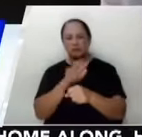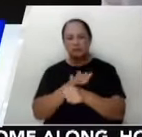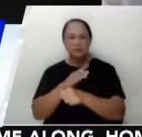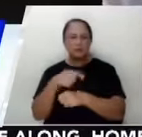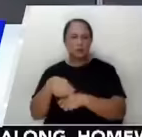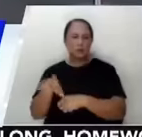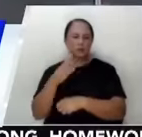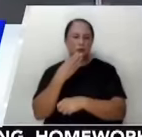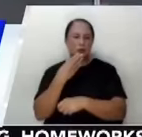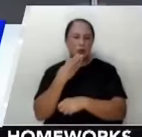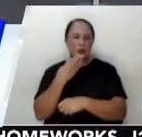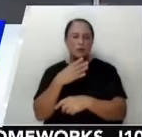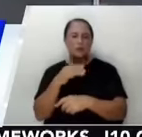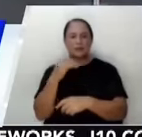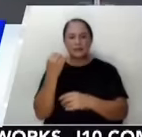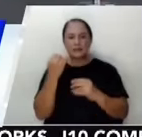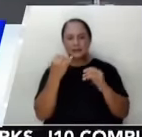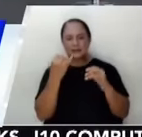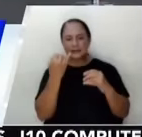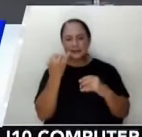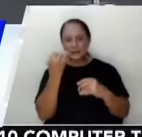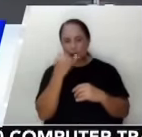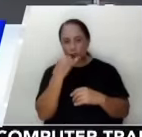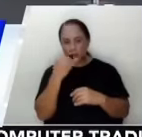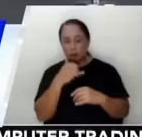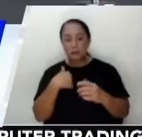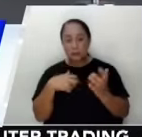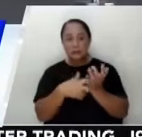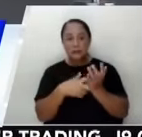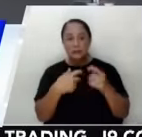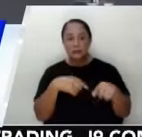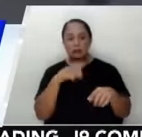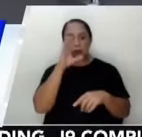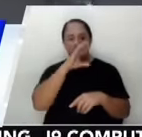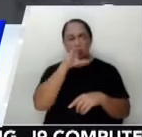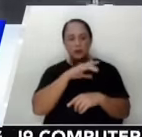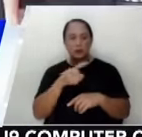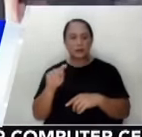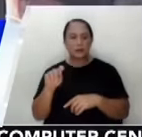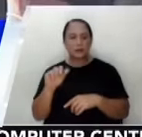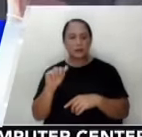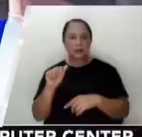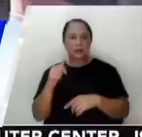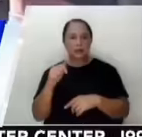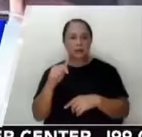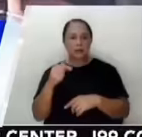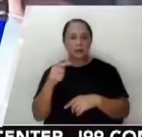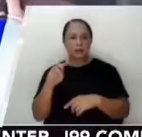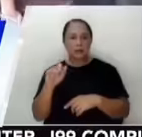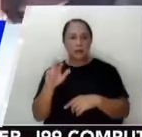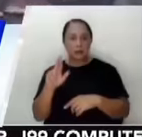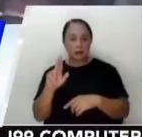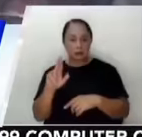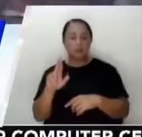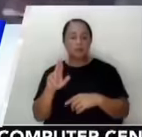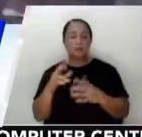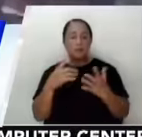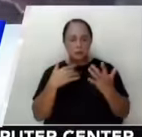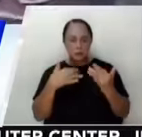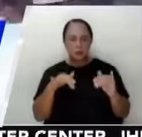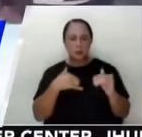at Iloilo, pero may tickets pa papuntang Cebu at Tagbilaran kaninang umaga. Dahil naman sa operational